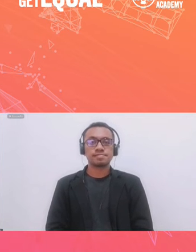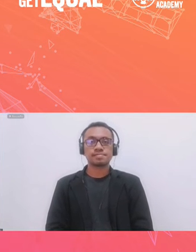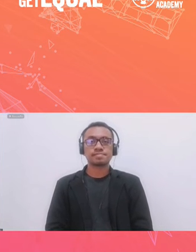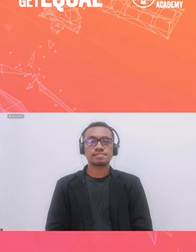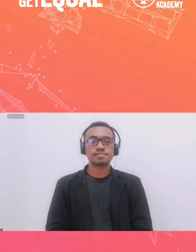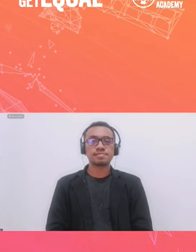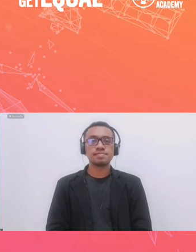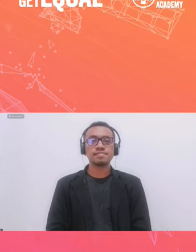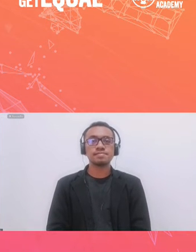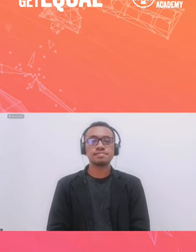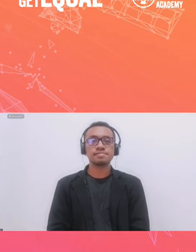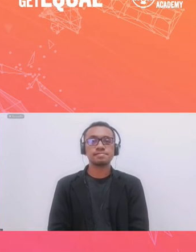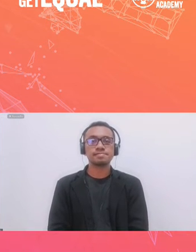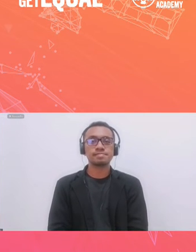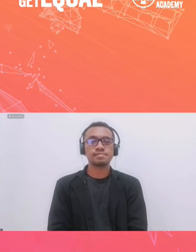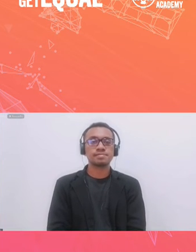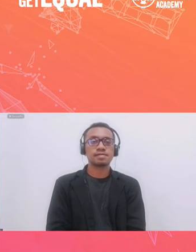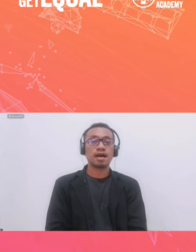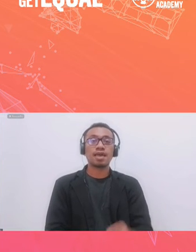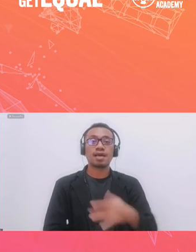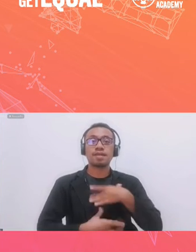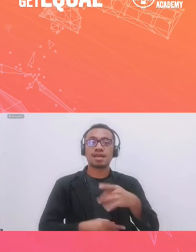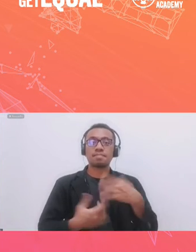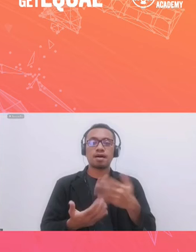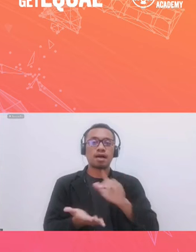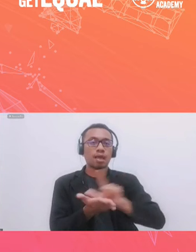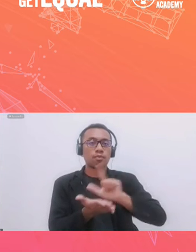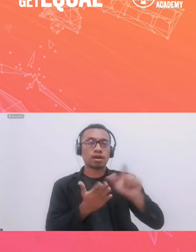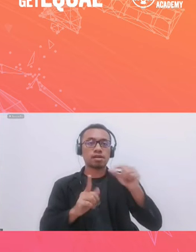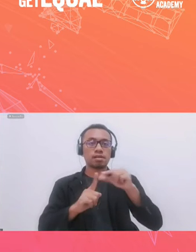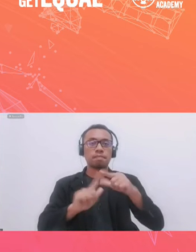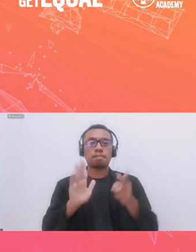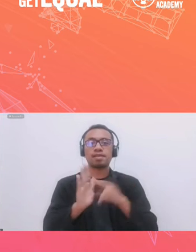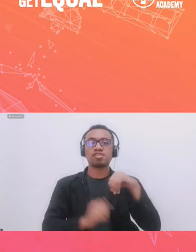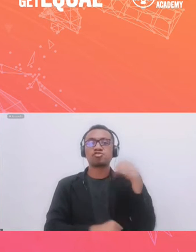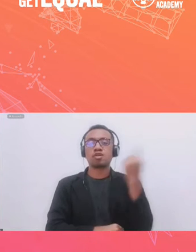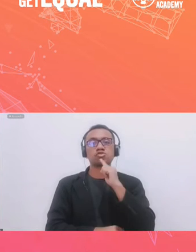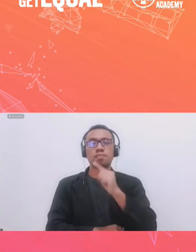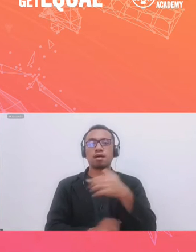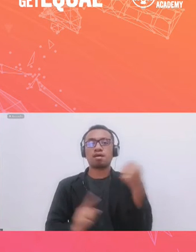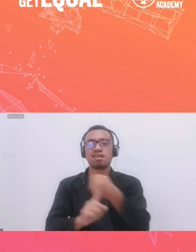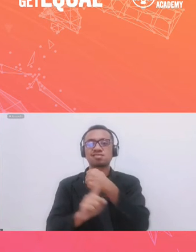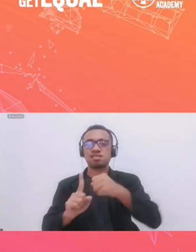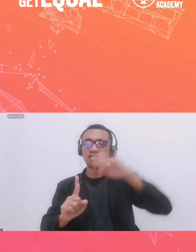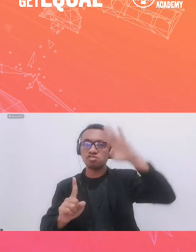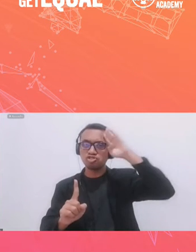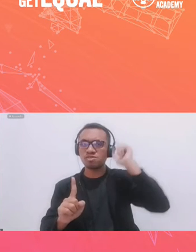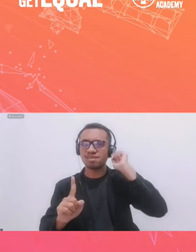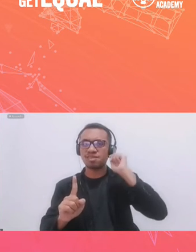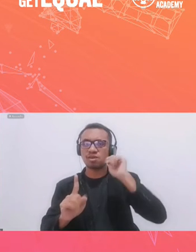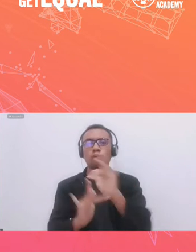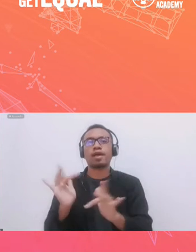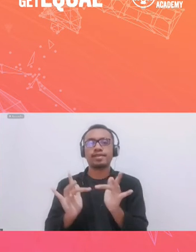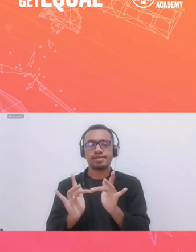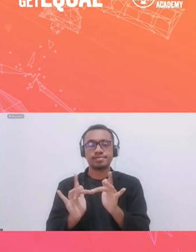adalah laporan plan internasional tentang kekerasan berbasis gender online ya. Nah, ini bisa menjadi bahan acuan kita